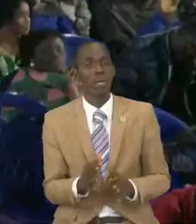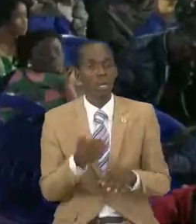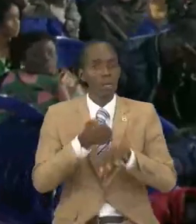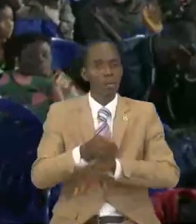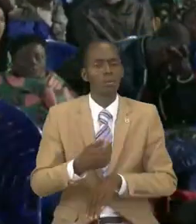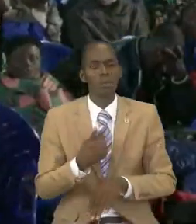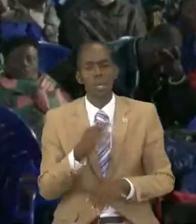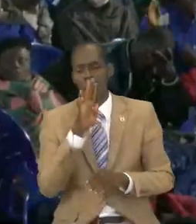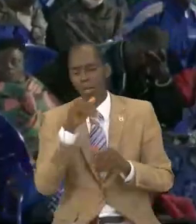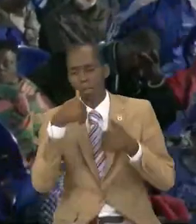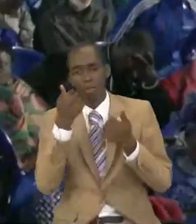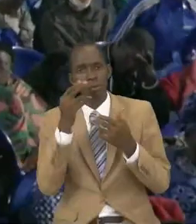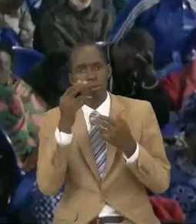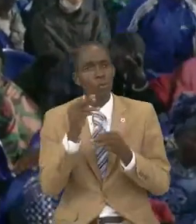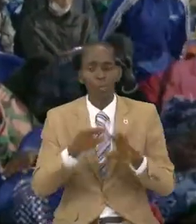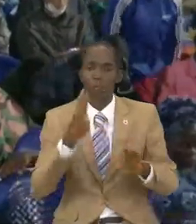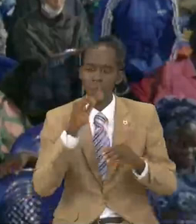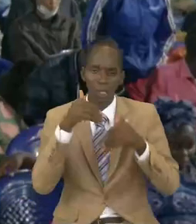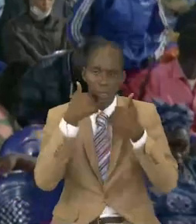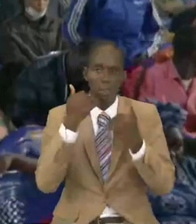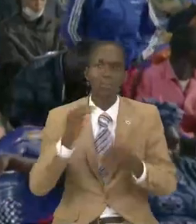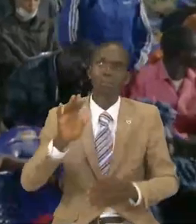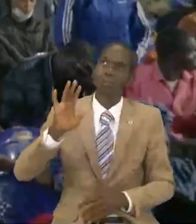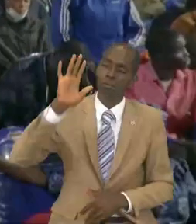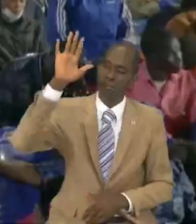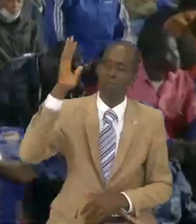Seigneur, lève-toi, n'importe où tu es.